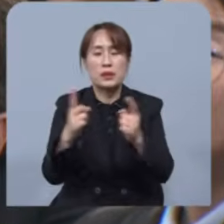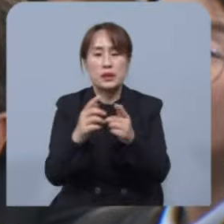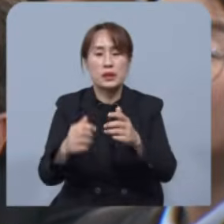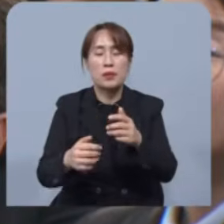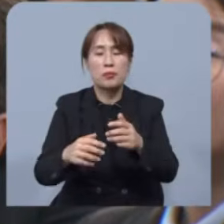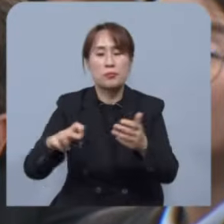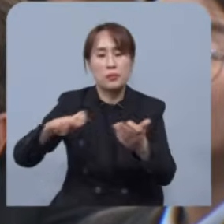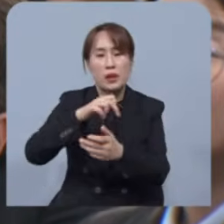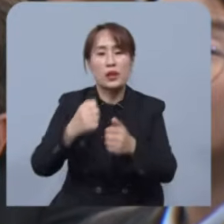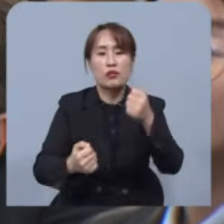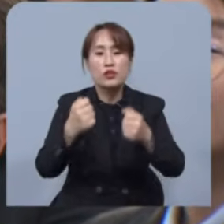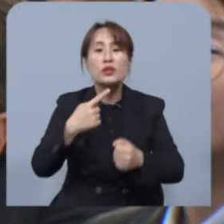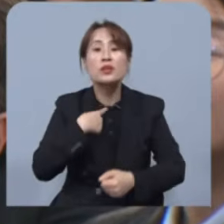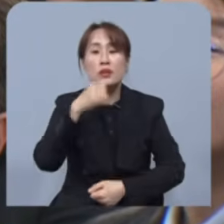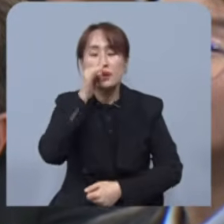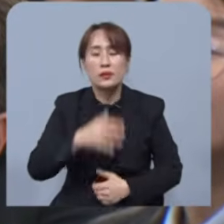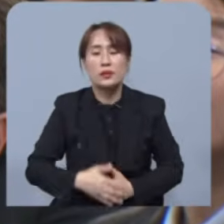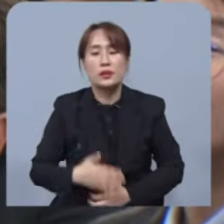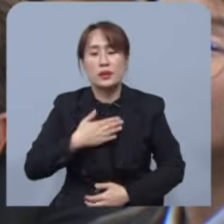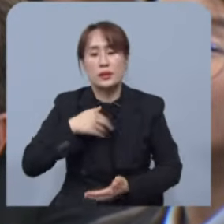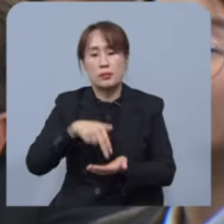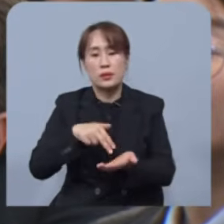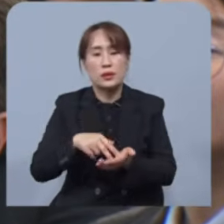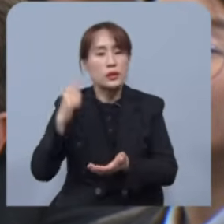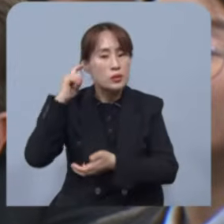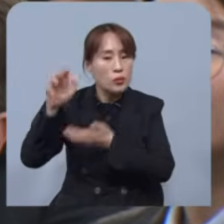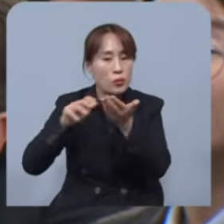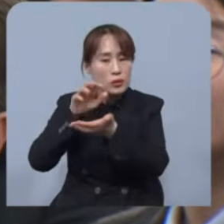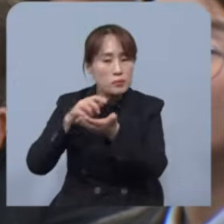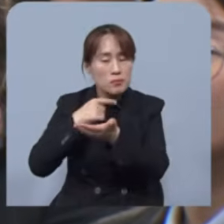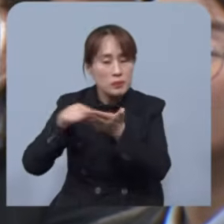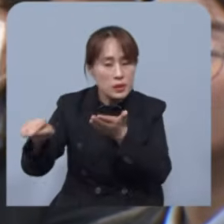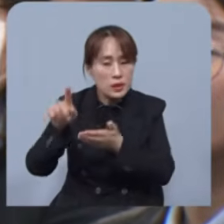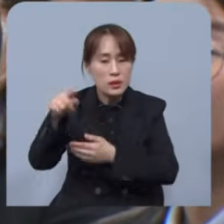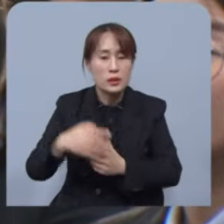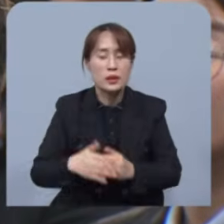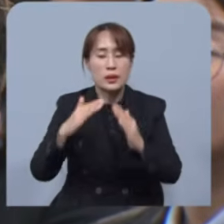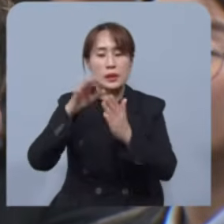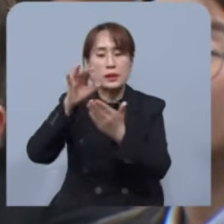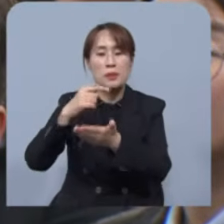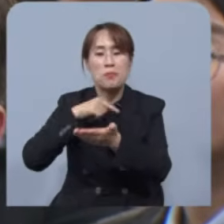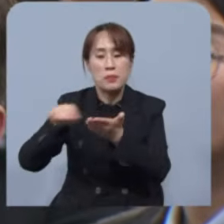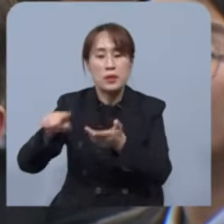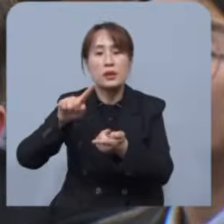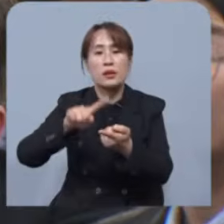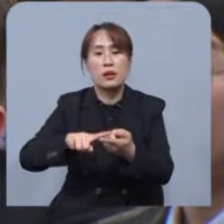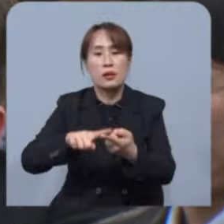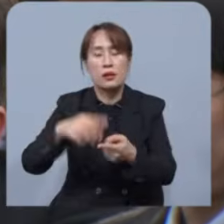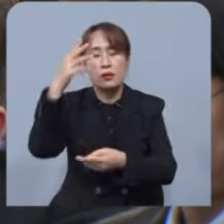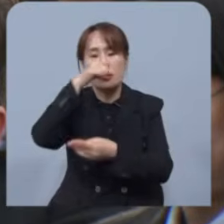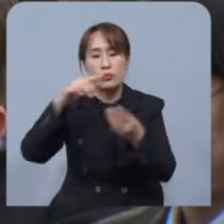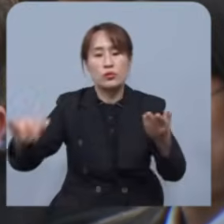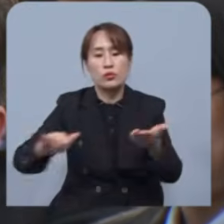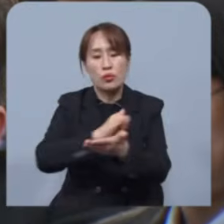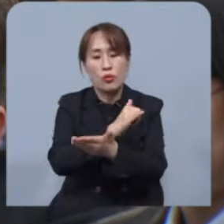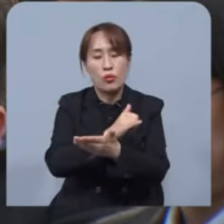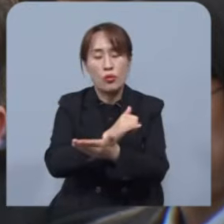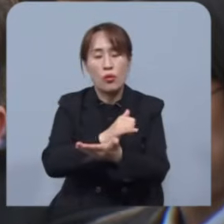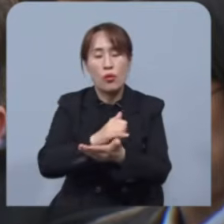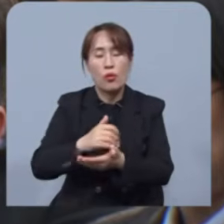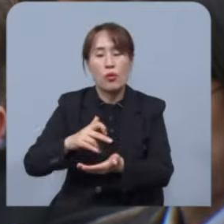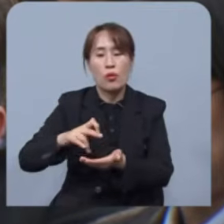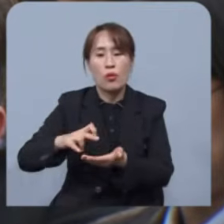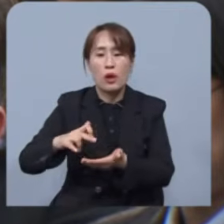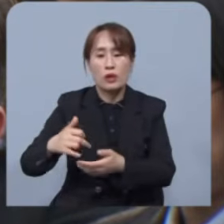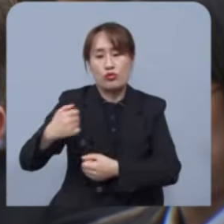했습니다. 그래서 이제 저는 이제 그 소음 피해와 어떤 재산 피해에 대해서도 청주공항이 전투기들이 운영을